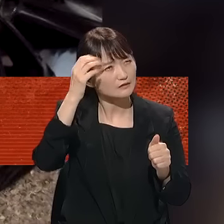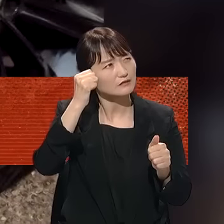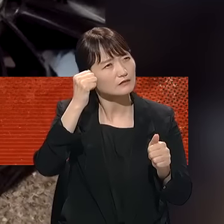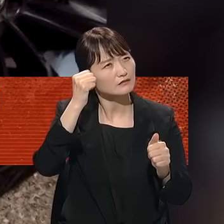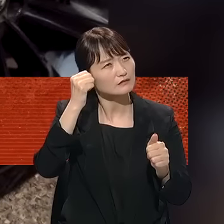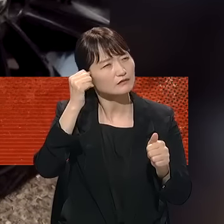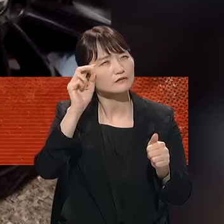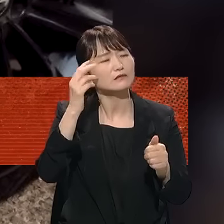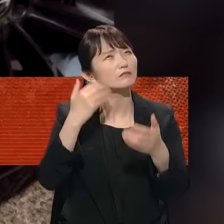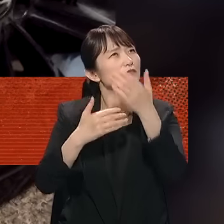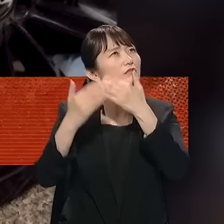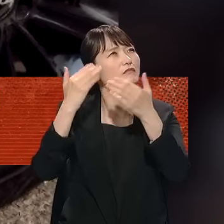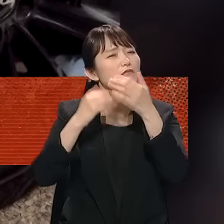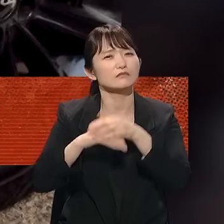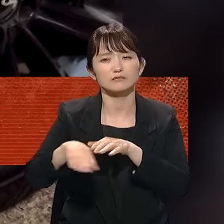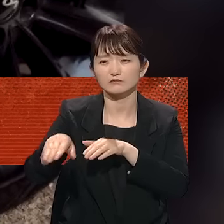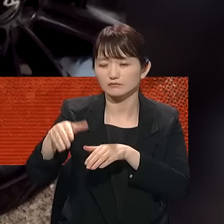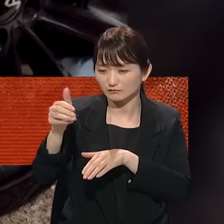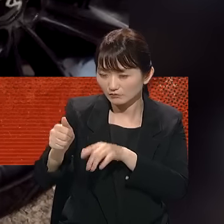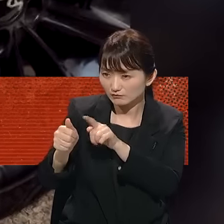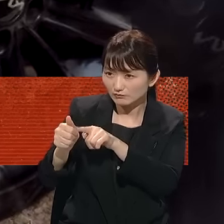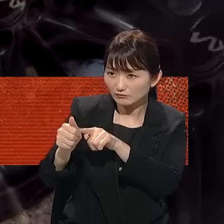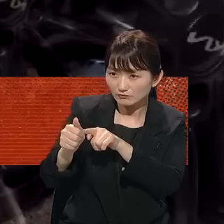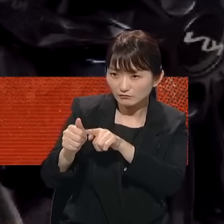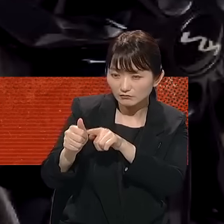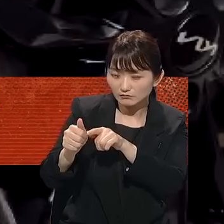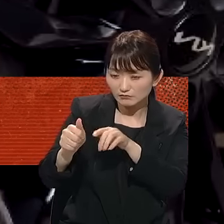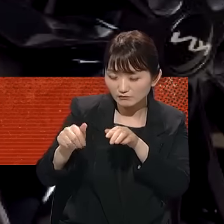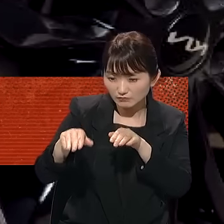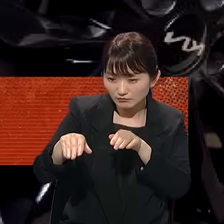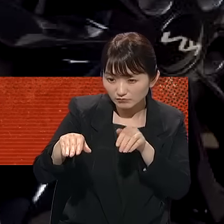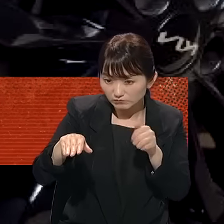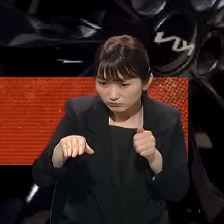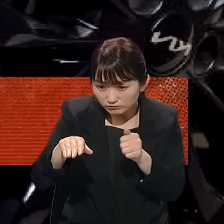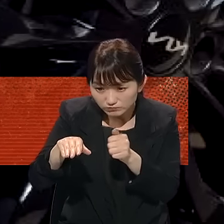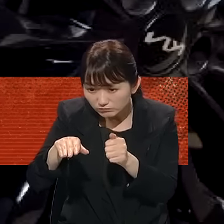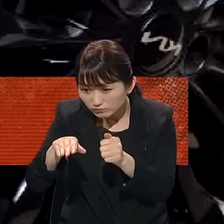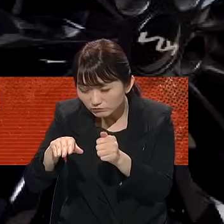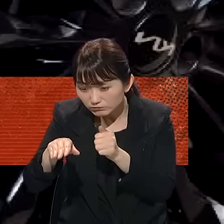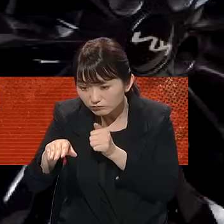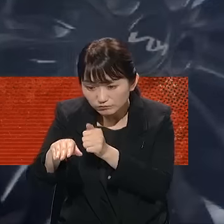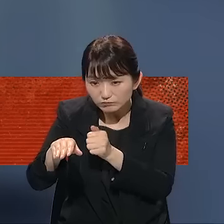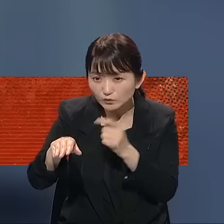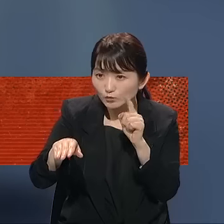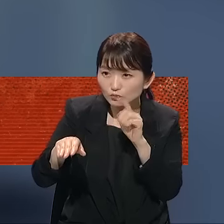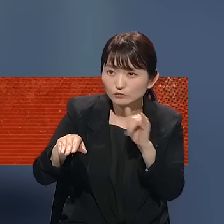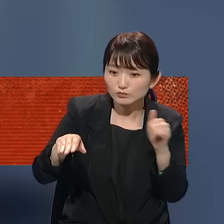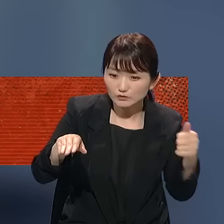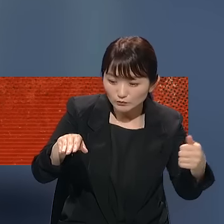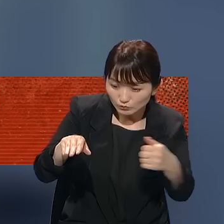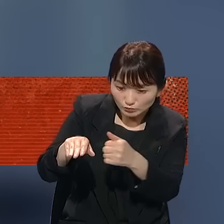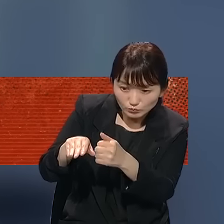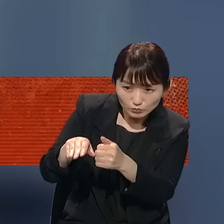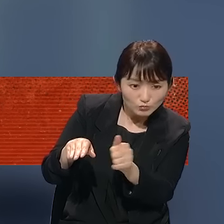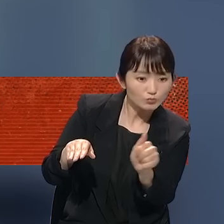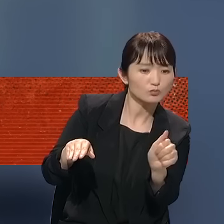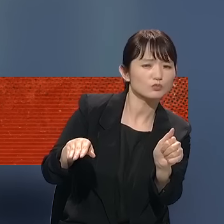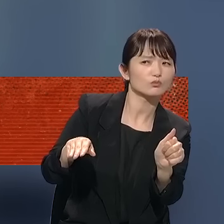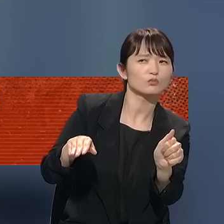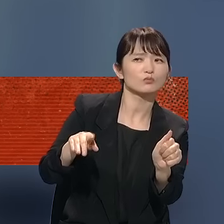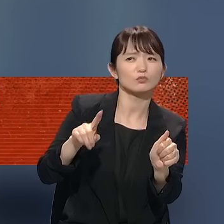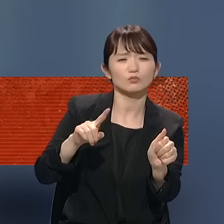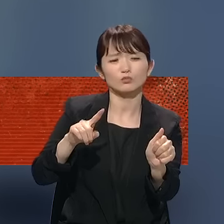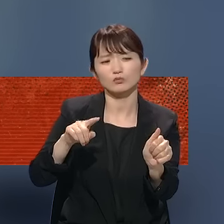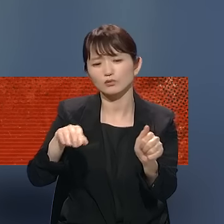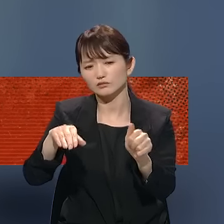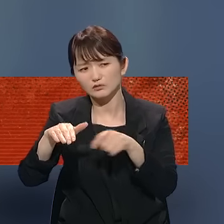되살려보니까 그날 이제 차주분이 차 가까이로 밤중에 가는데 어떤 사람이 자기 차 쪽에서 나왔다라는 거예요. 그래서 혹시 뭐 차